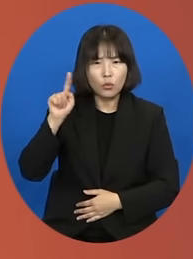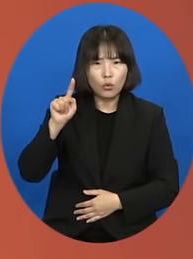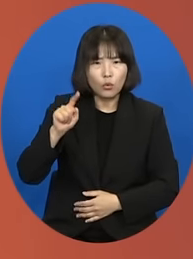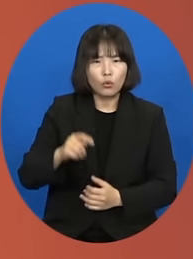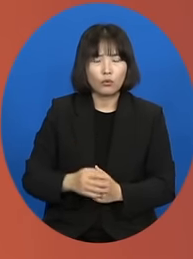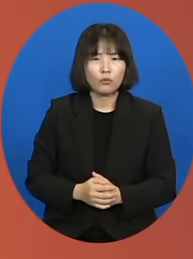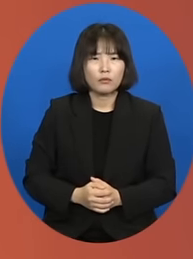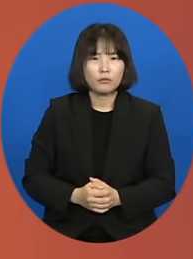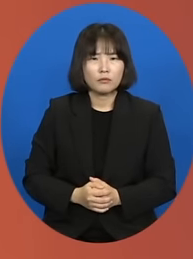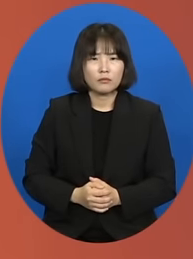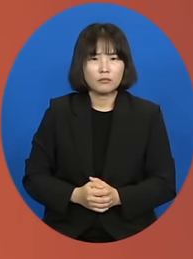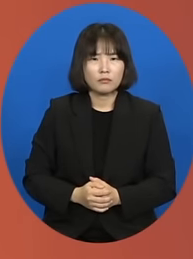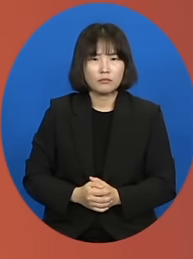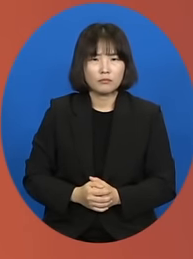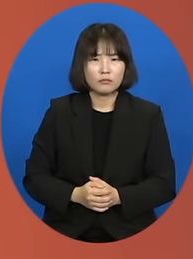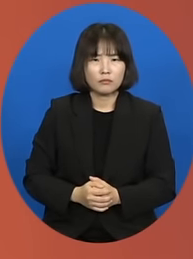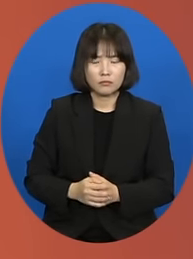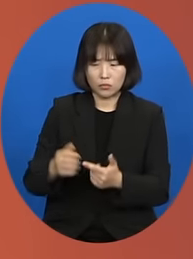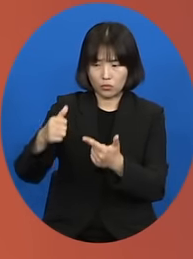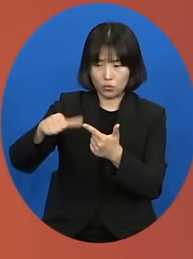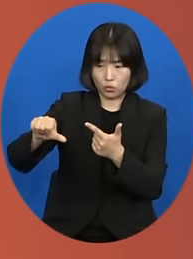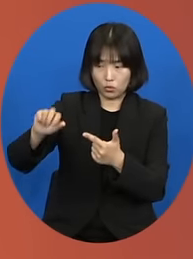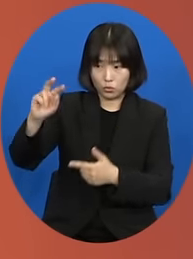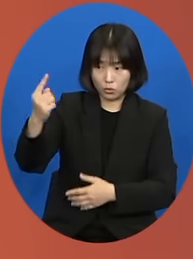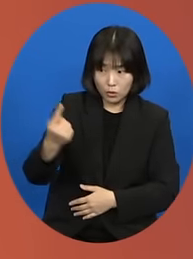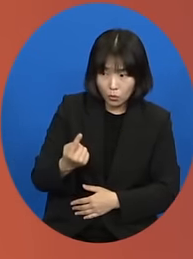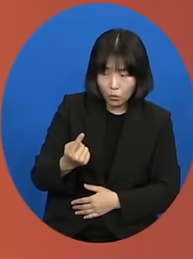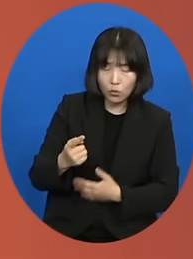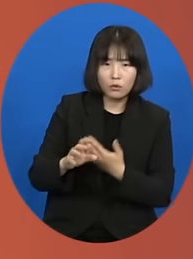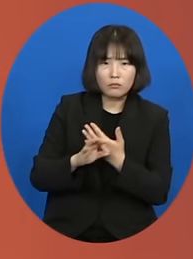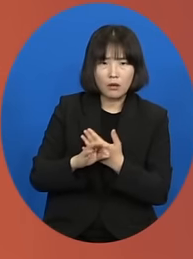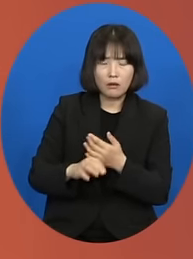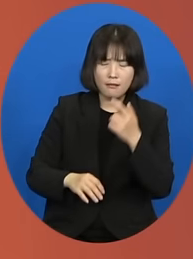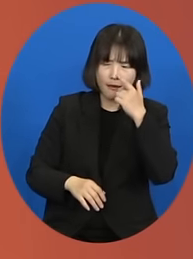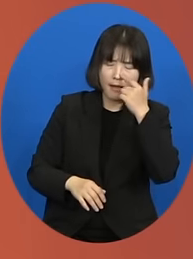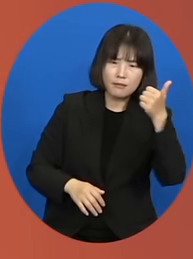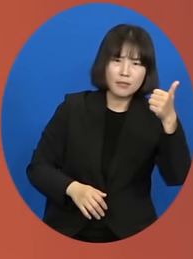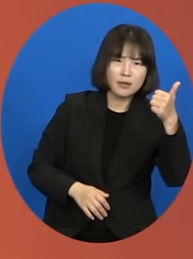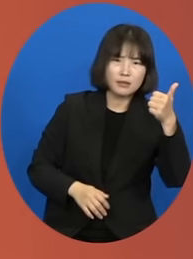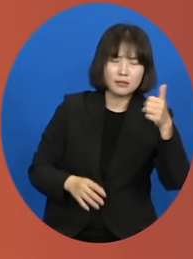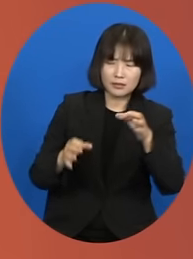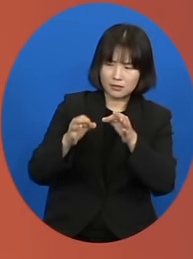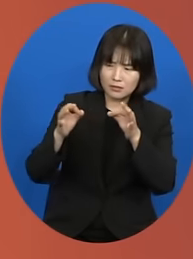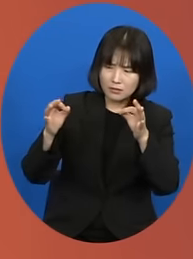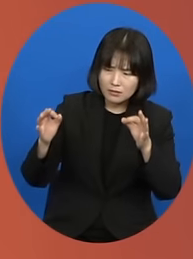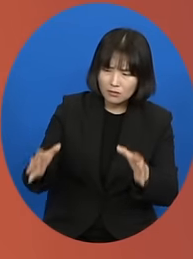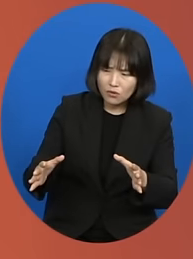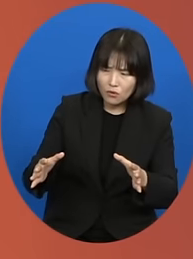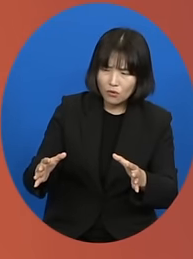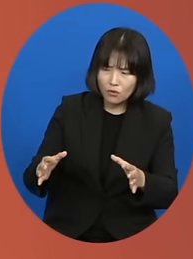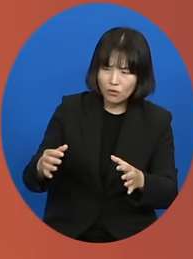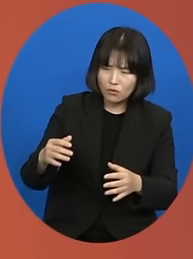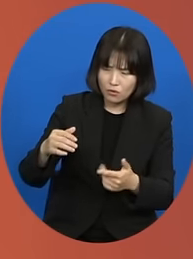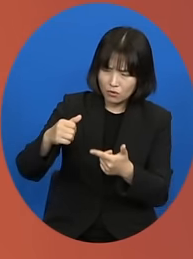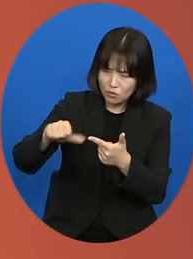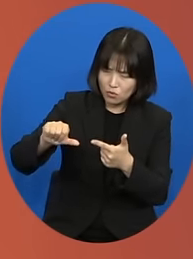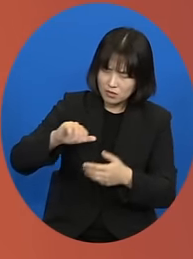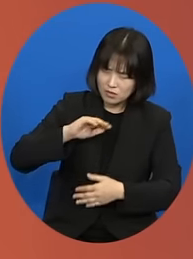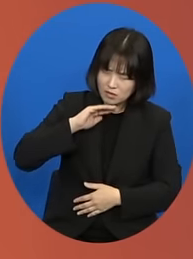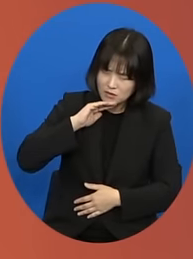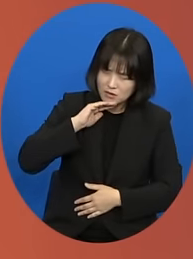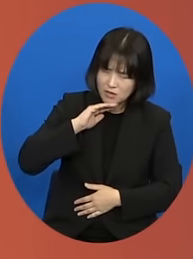당연히 자기 동생이 돌아오면, 둘째 아들이 돌아오면 아버지가 그동안 그 동생 기다리면서 그